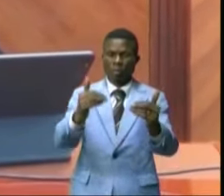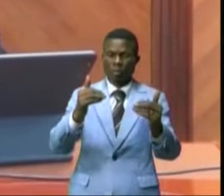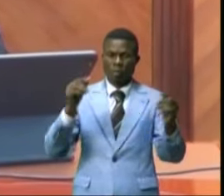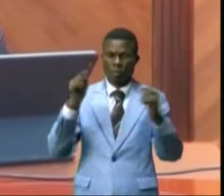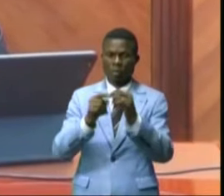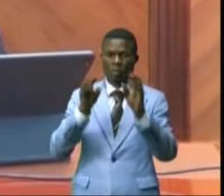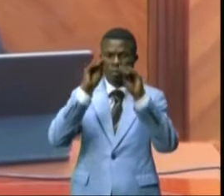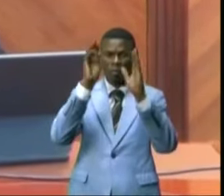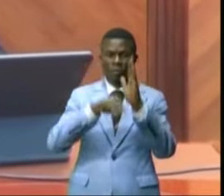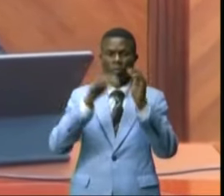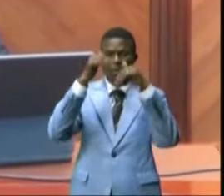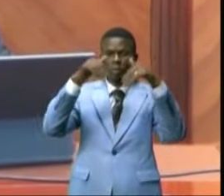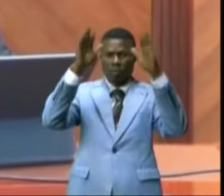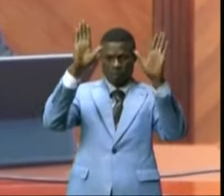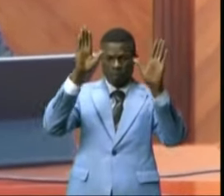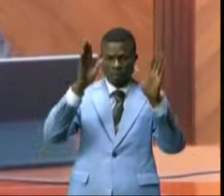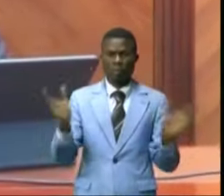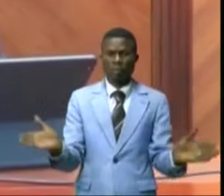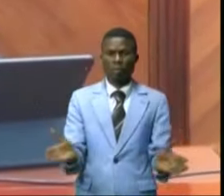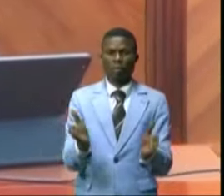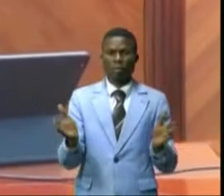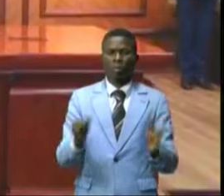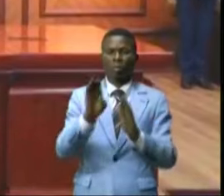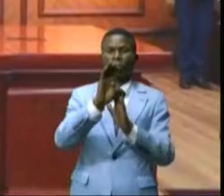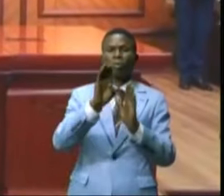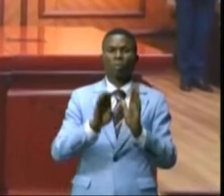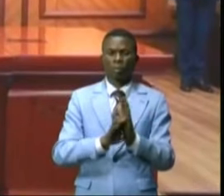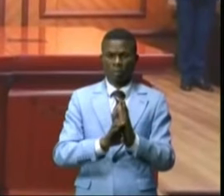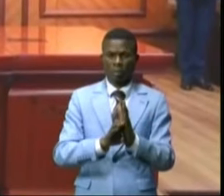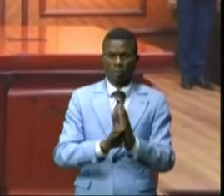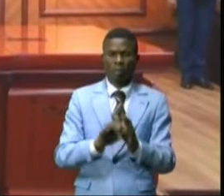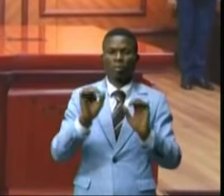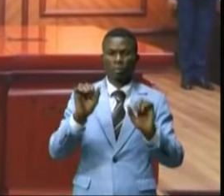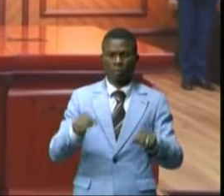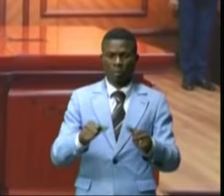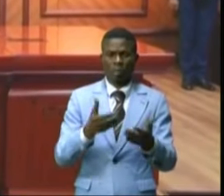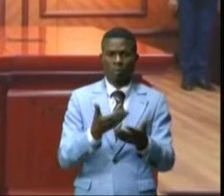secondaire, mais également à en renforcer les conditions de possibilité.